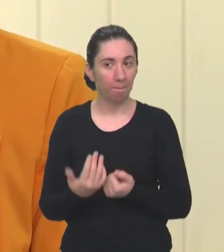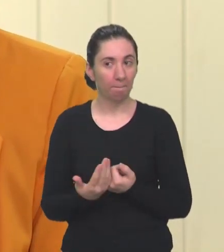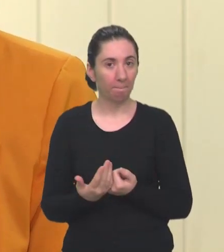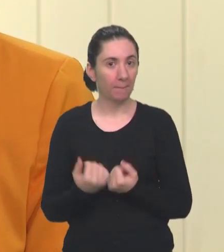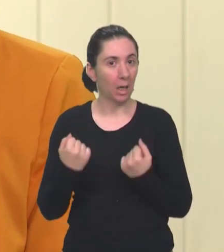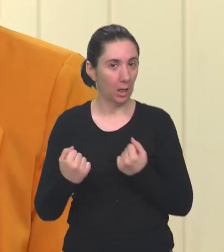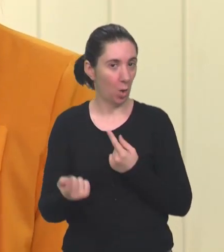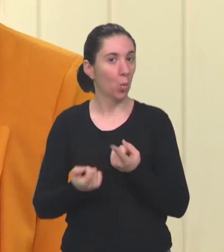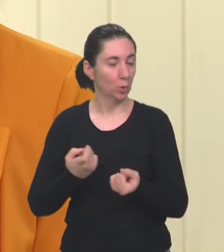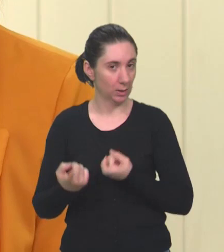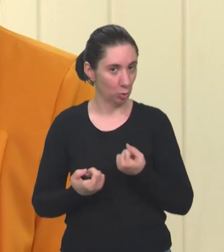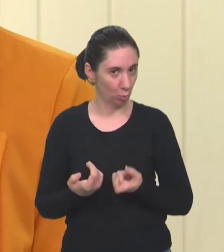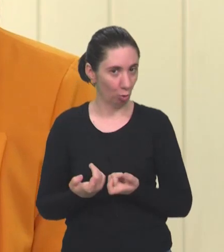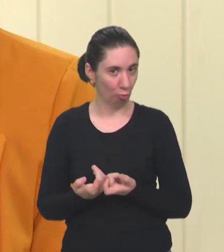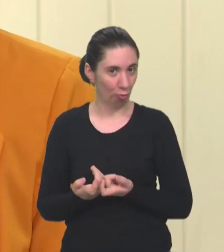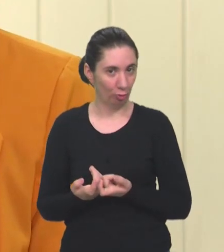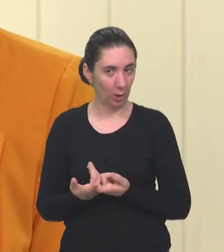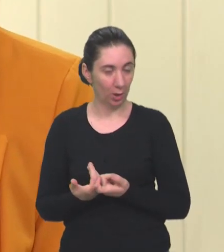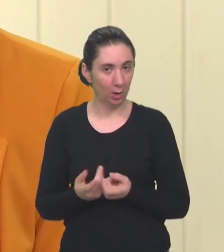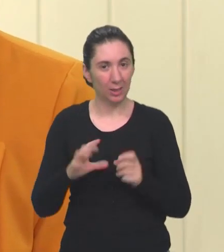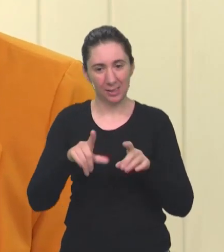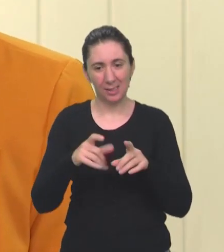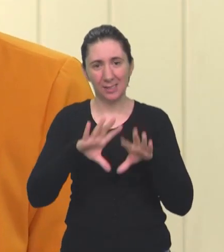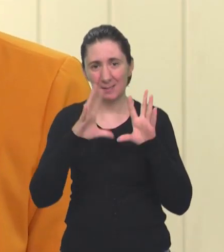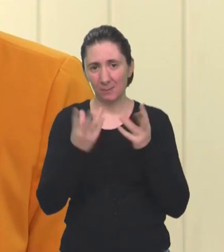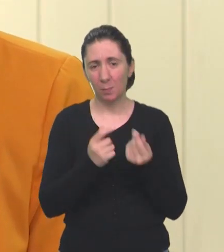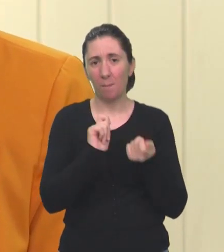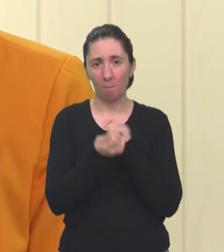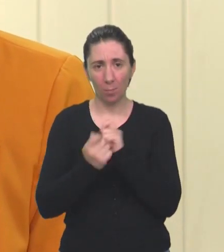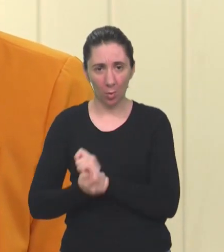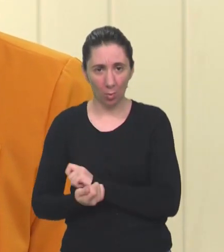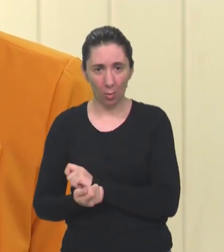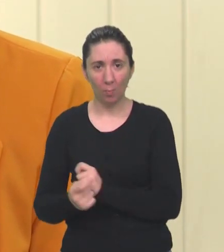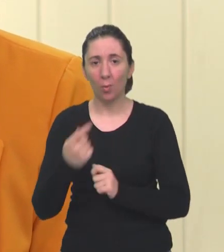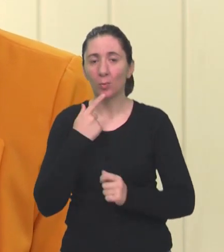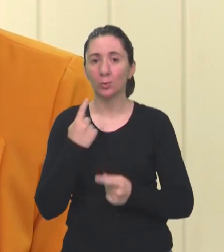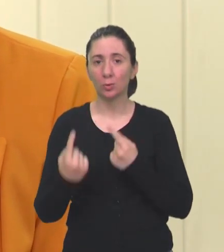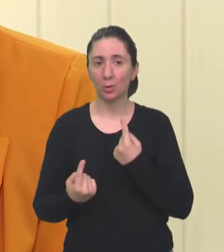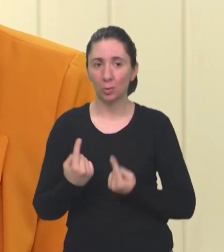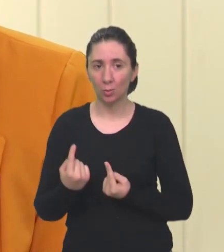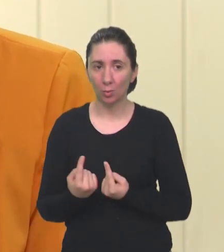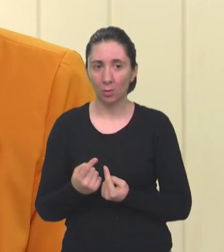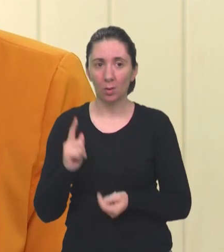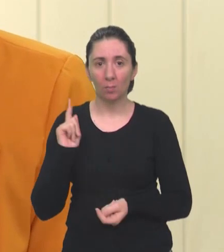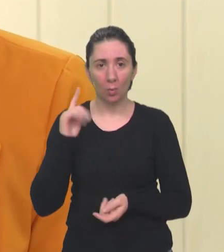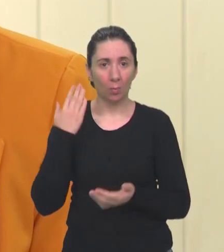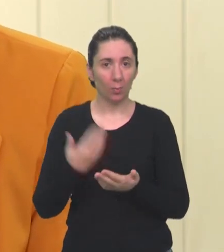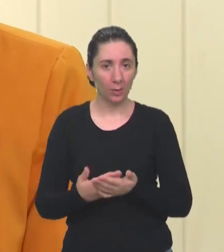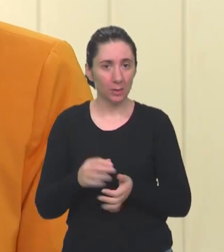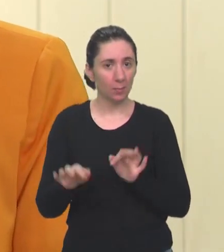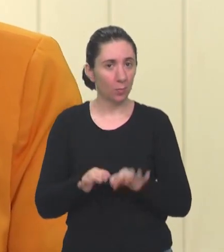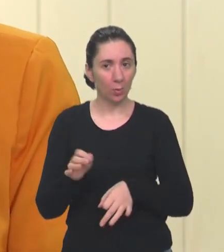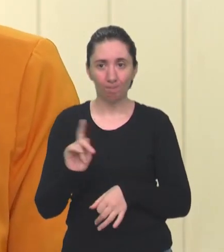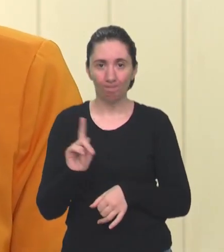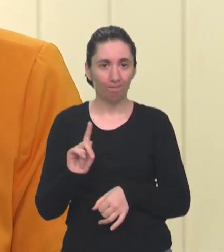baš izazovna. Osim svih tih promjena što nam se dogodilo, moramo priznati da projekti